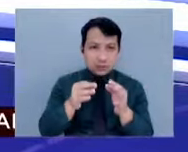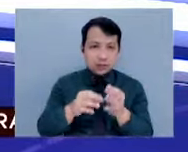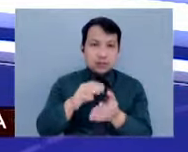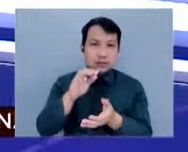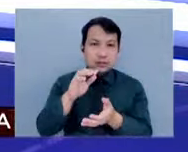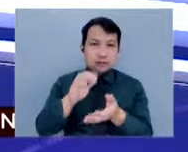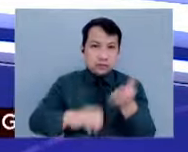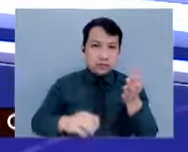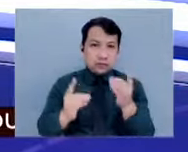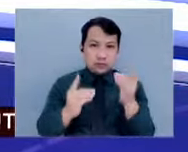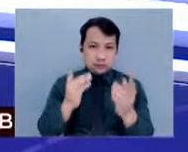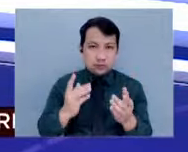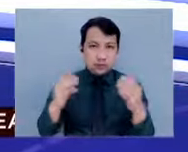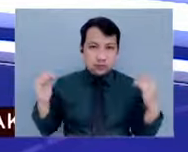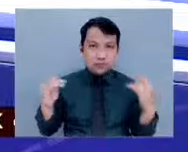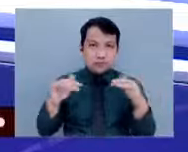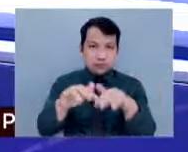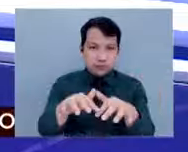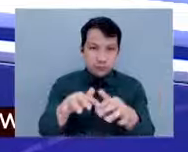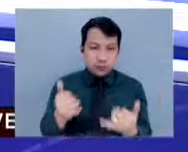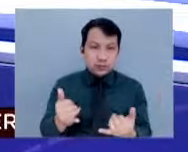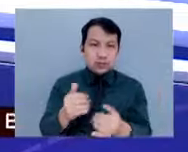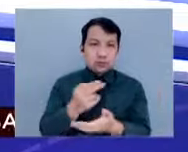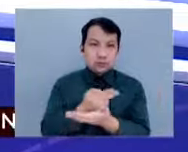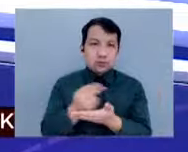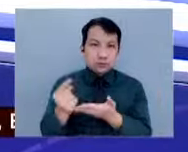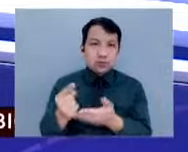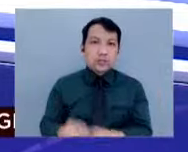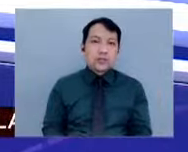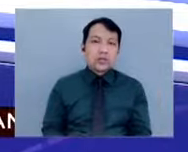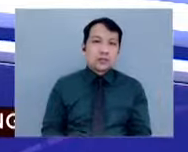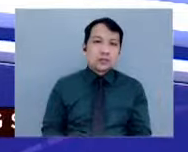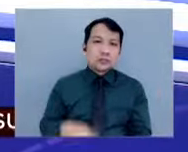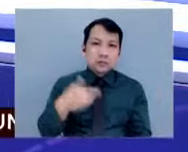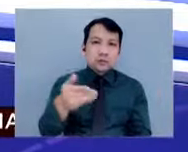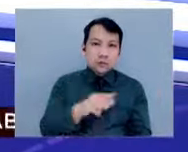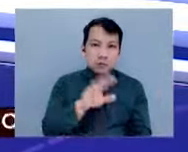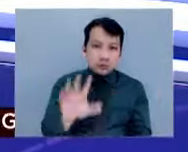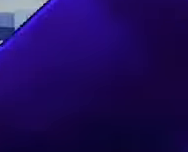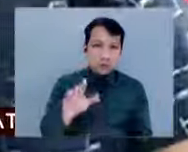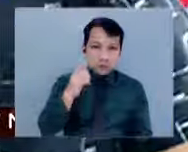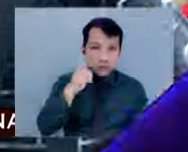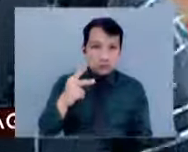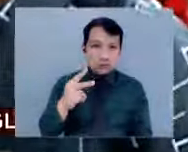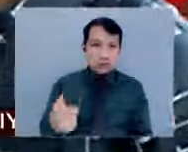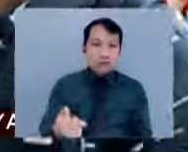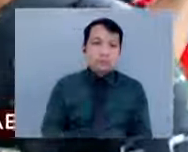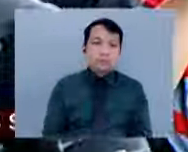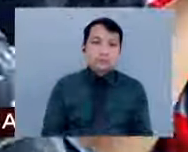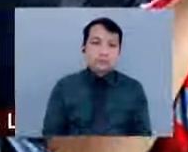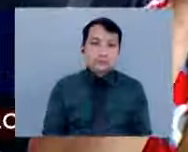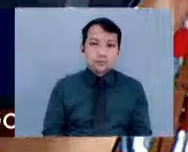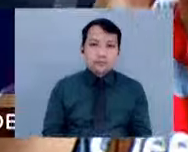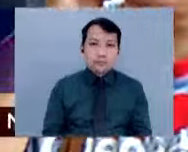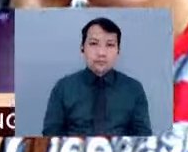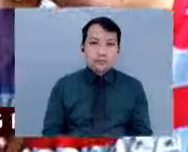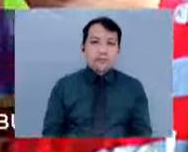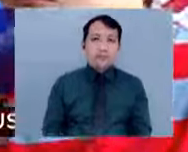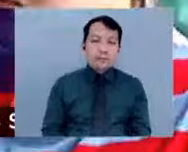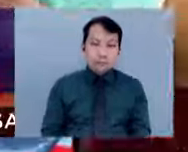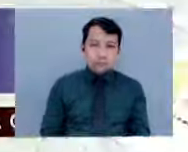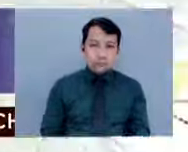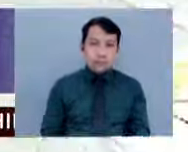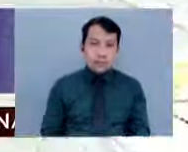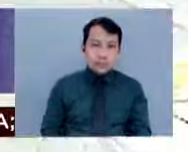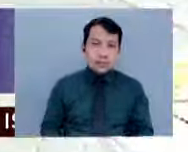dagsa ng mga pasero ngayong Semana Santa. Nasa front end balitang yan si Gerald de la Peña. Kasabay ng pagdami ng